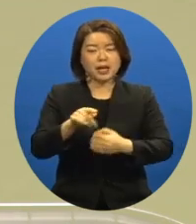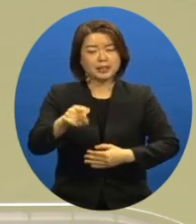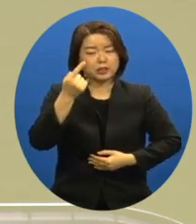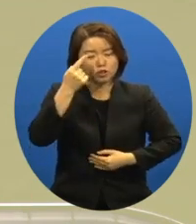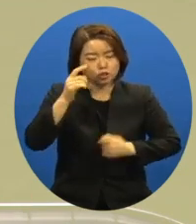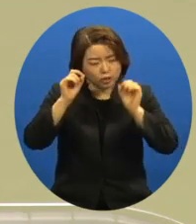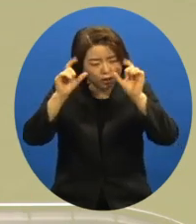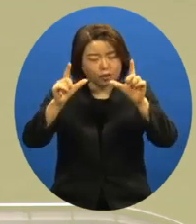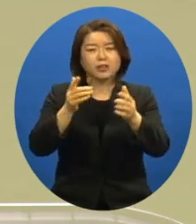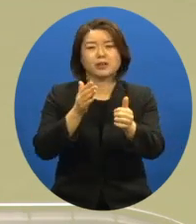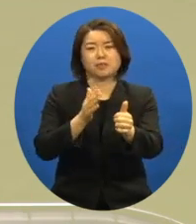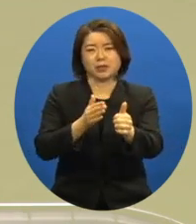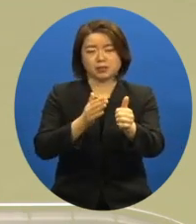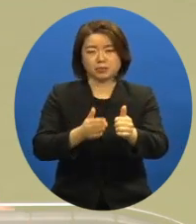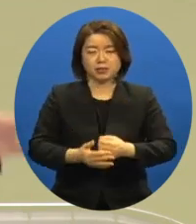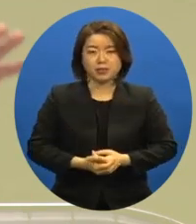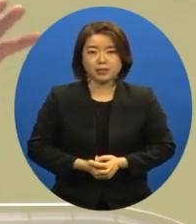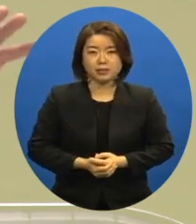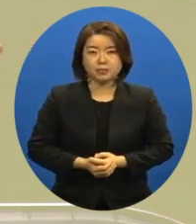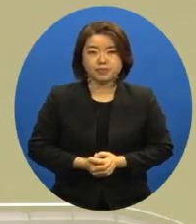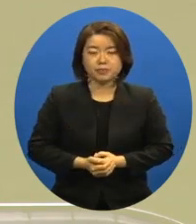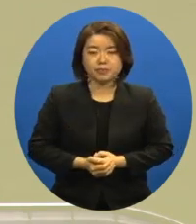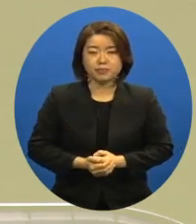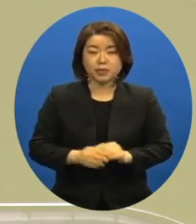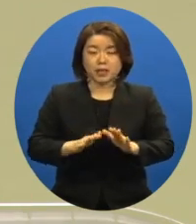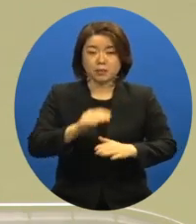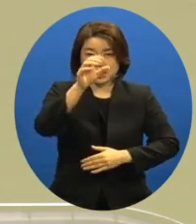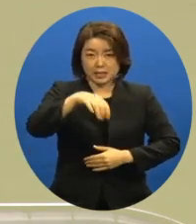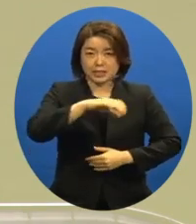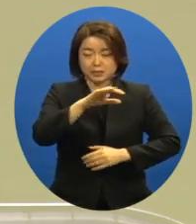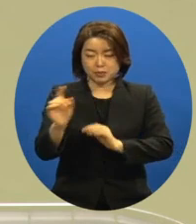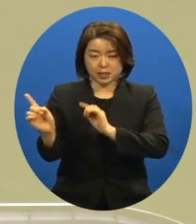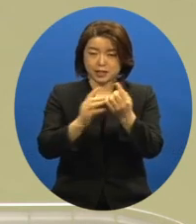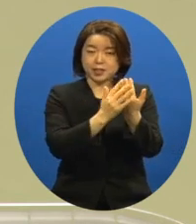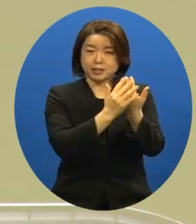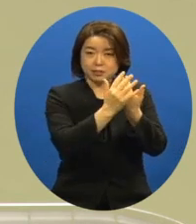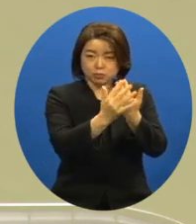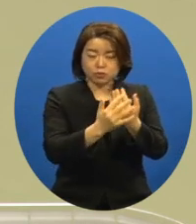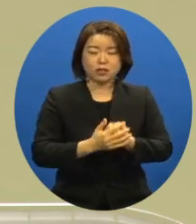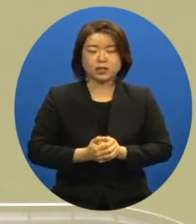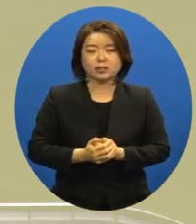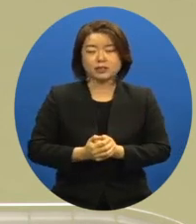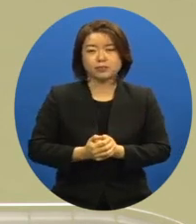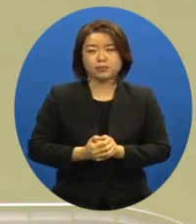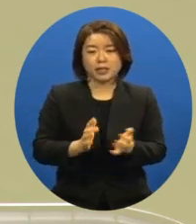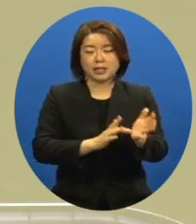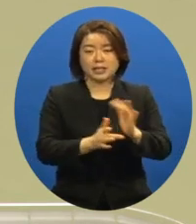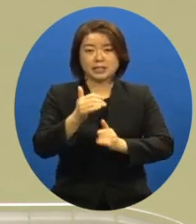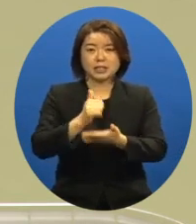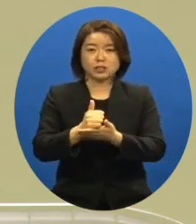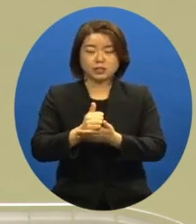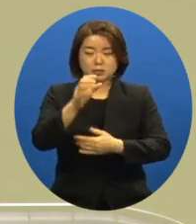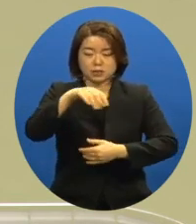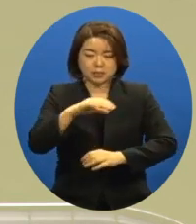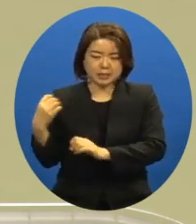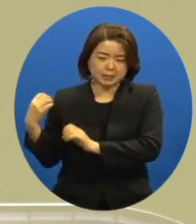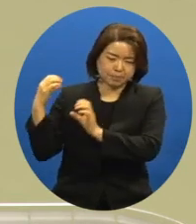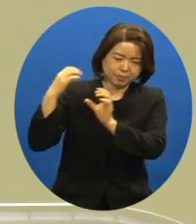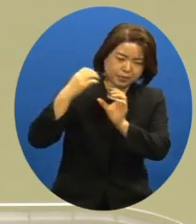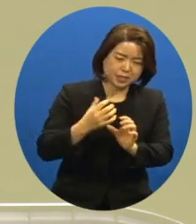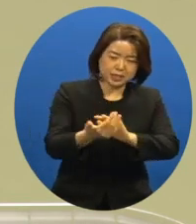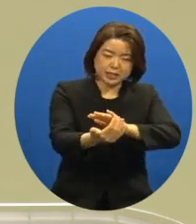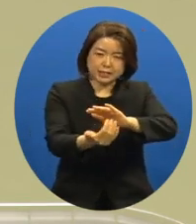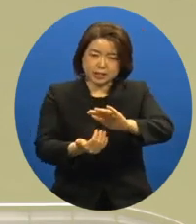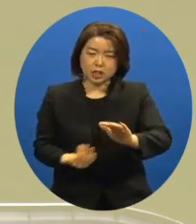열리기를 바랍니다. 이번 십자가 부흥회는 예수님께서 십자가를 지시기까지의 모든